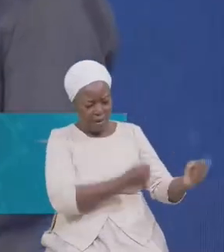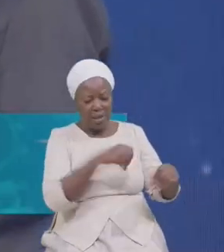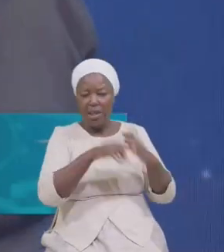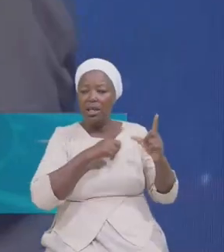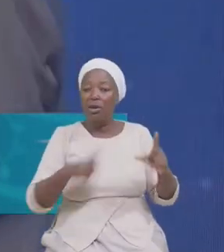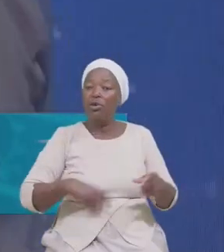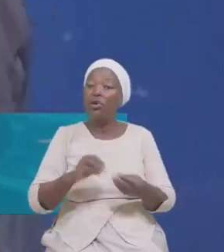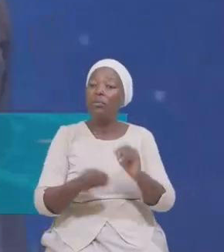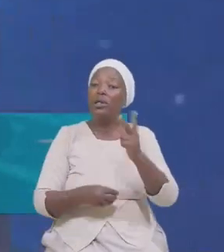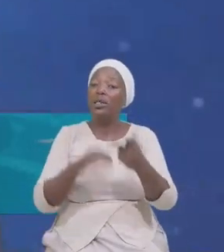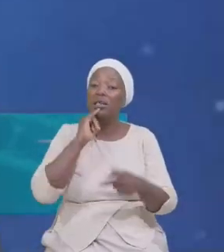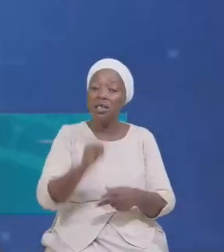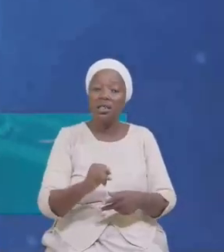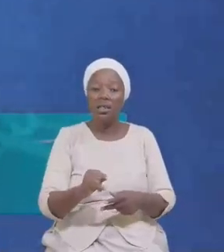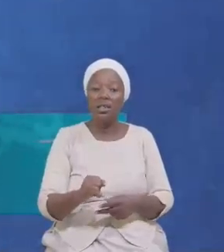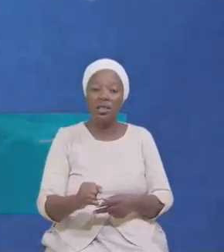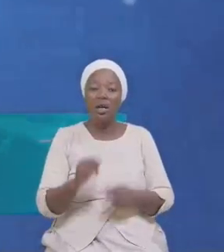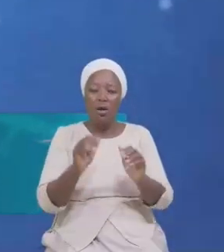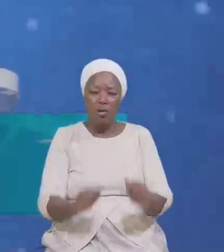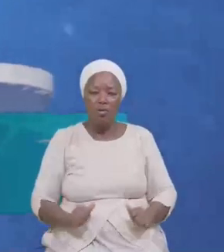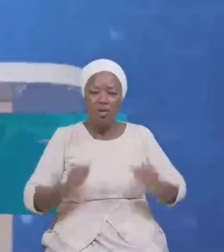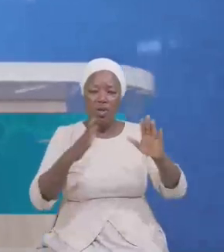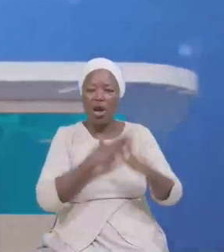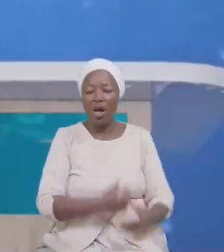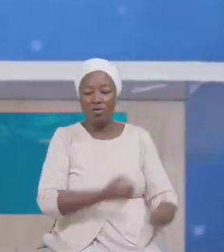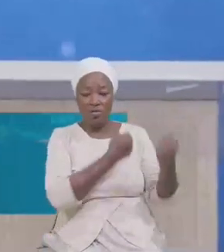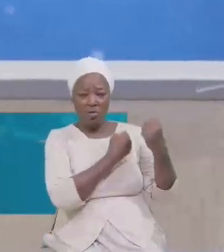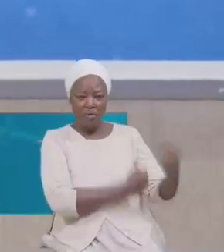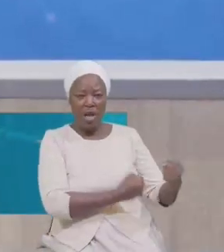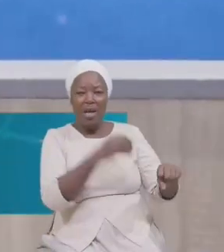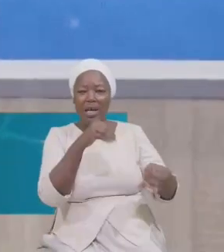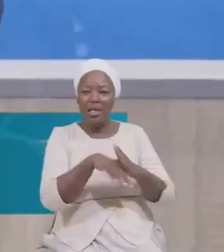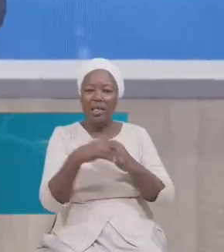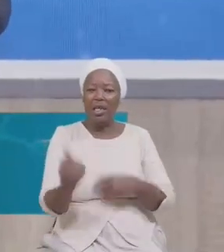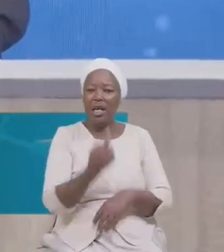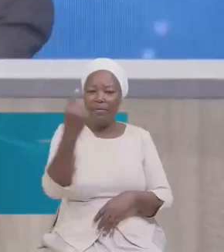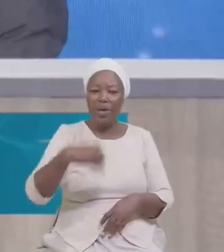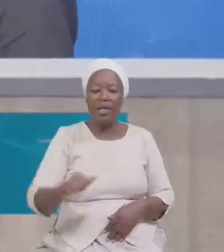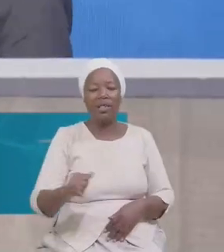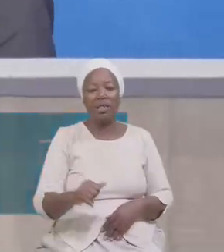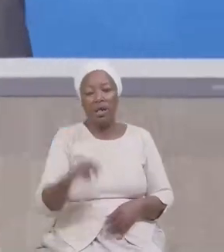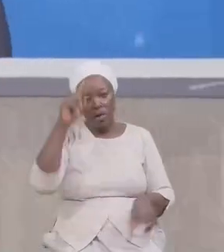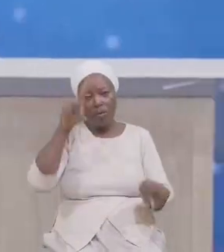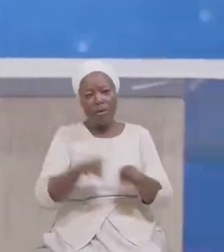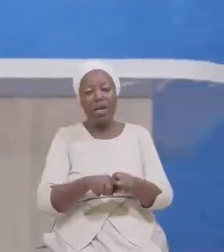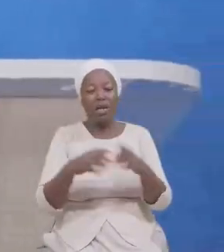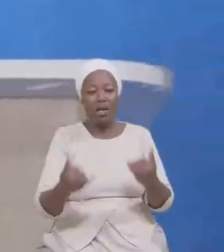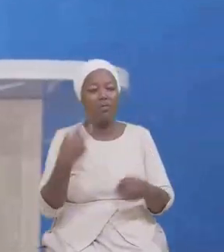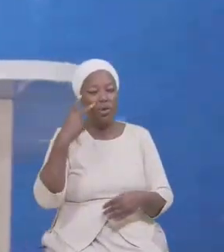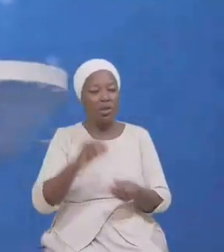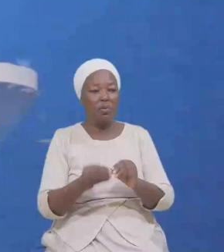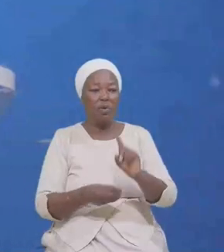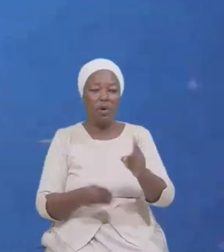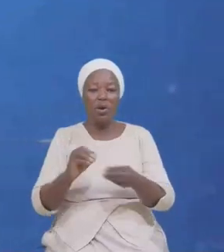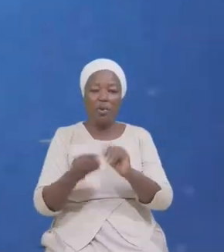verrons la consécration et la confiance en l'alliance éternelle. Voyons donc le premier point